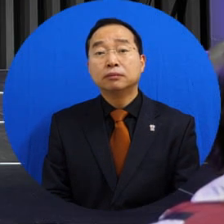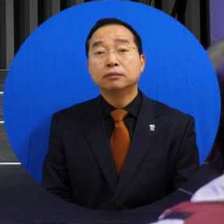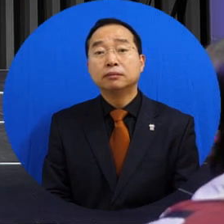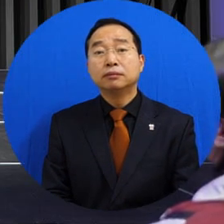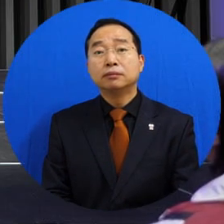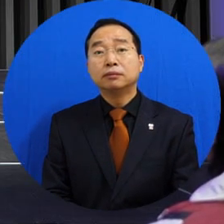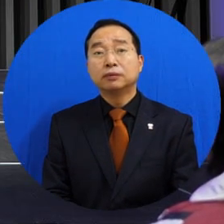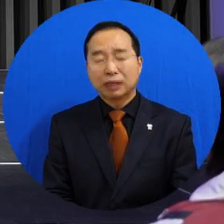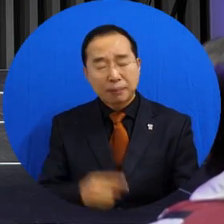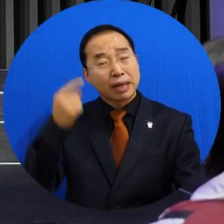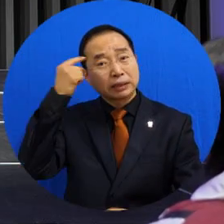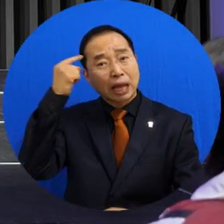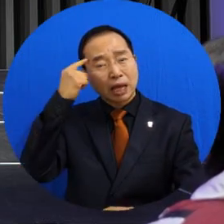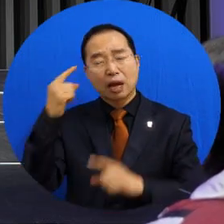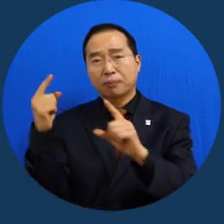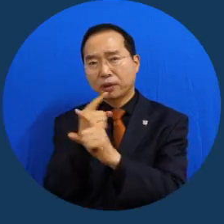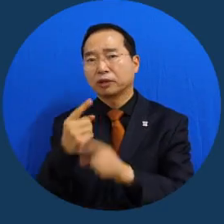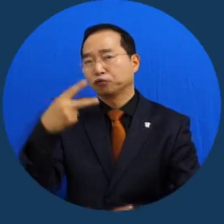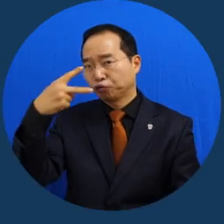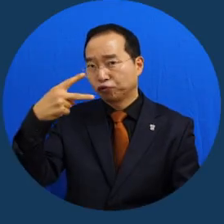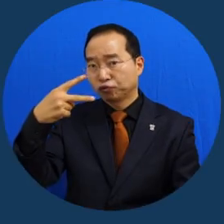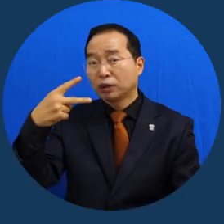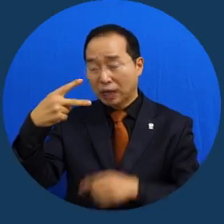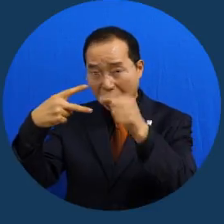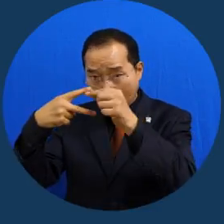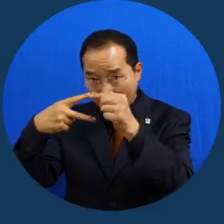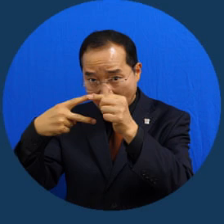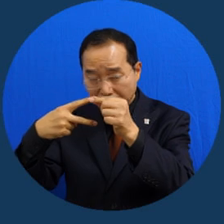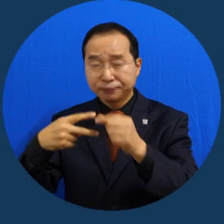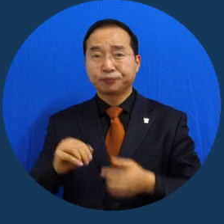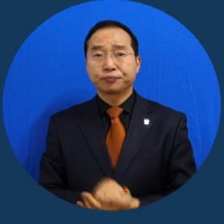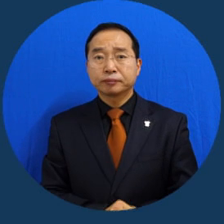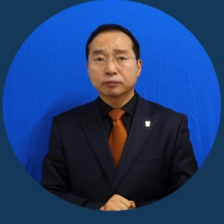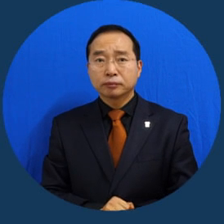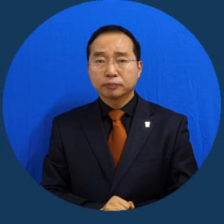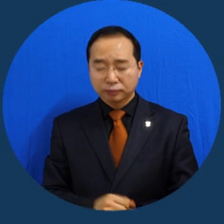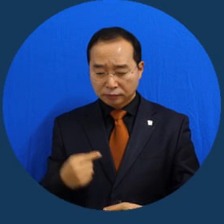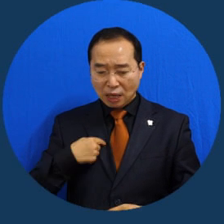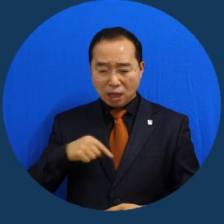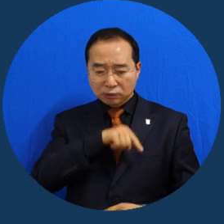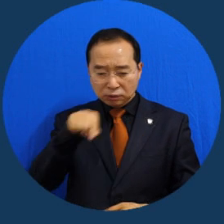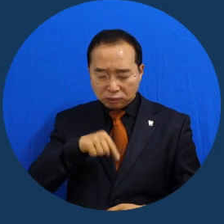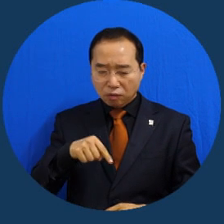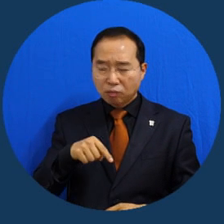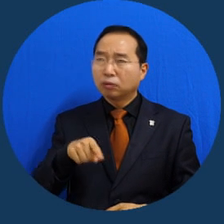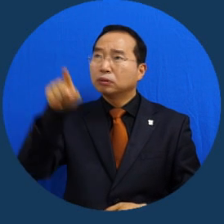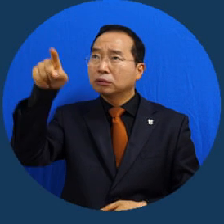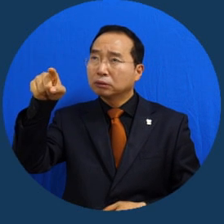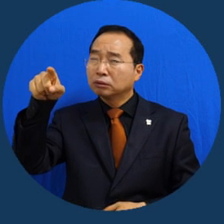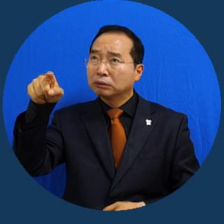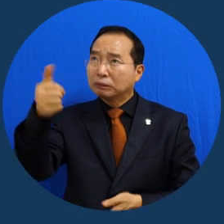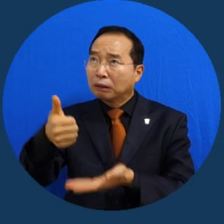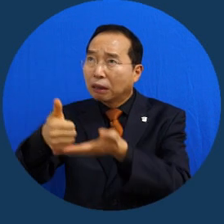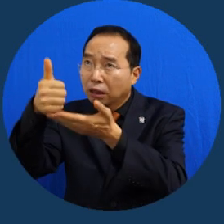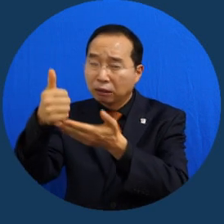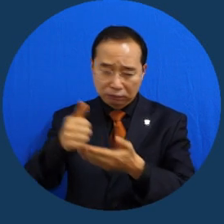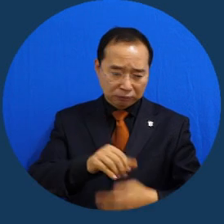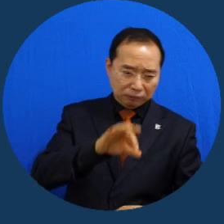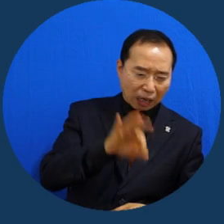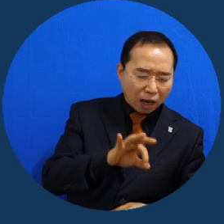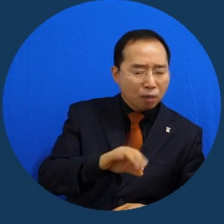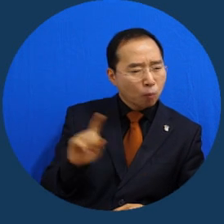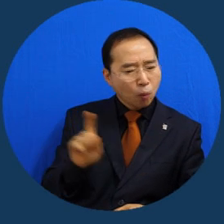두 가지 의식 변화가 일어나요. 첫 번째, 우리 스스로 존재하는 인종차별주의 그거에 대해서 우리가